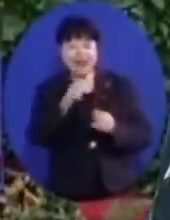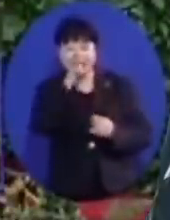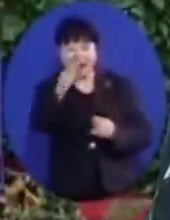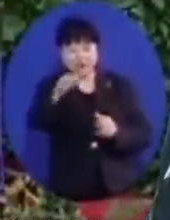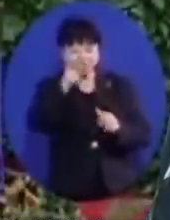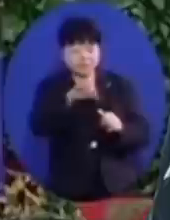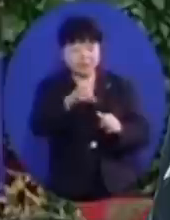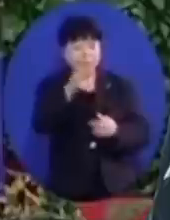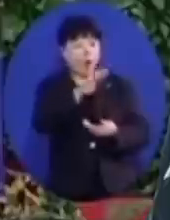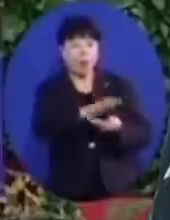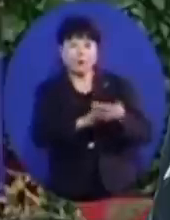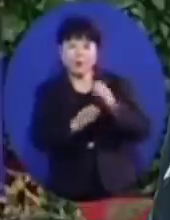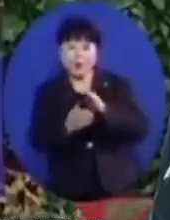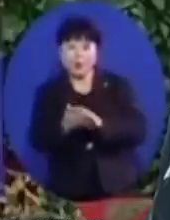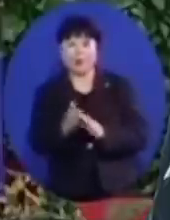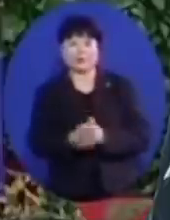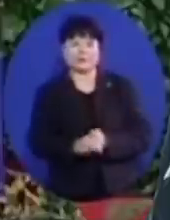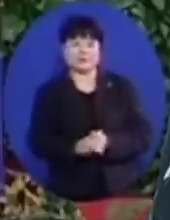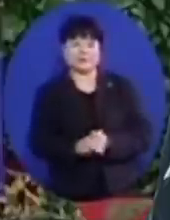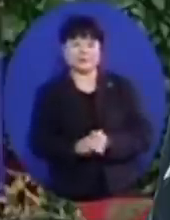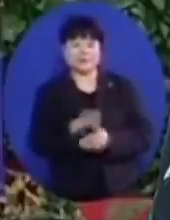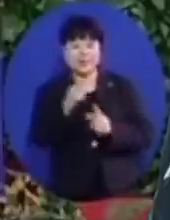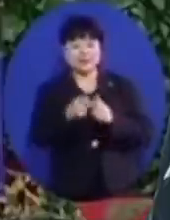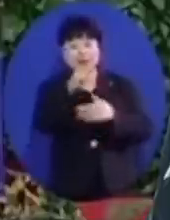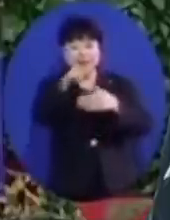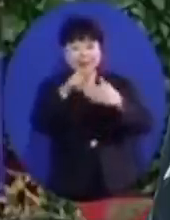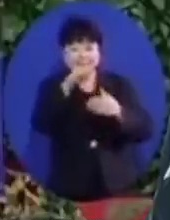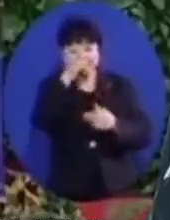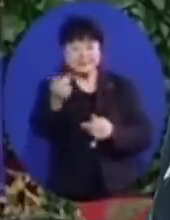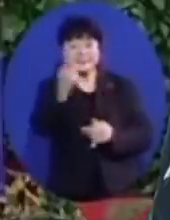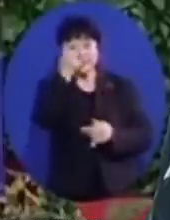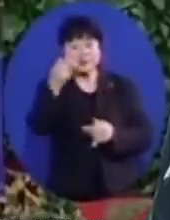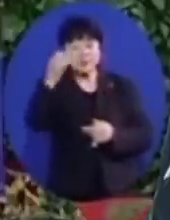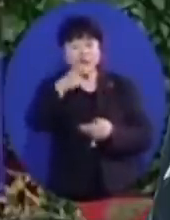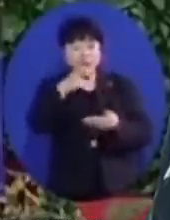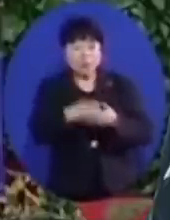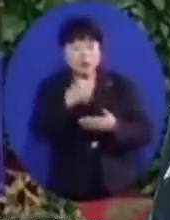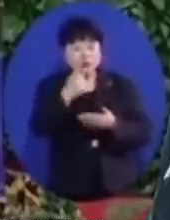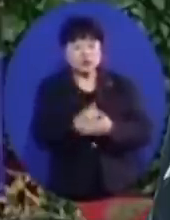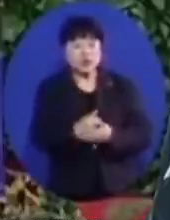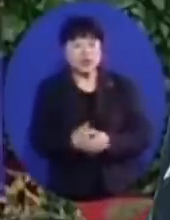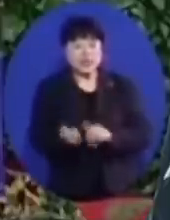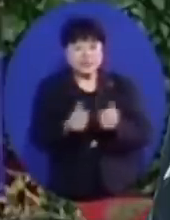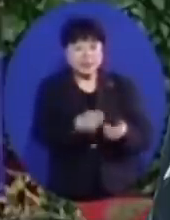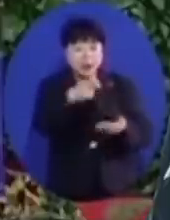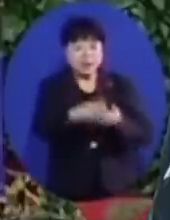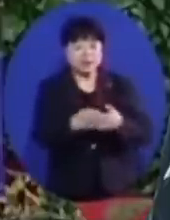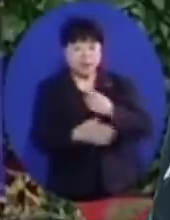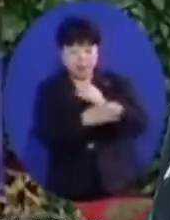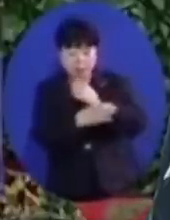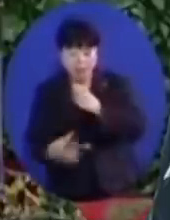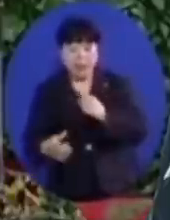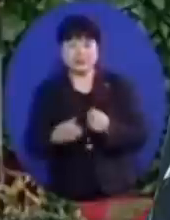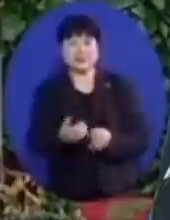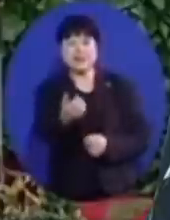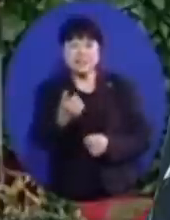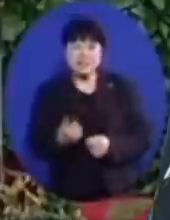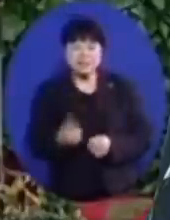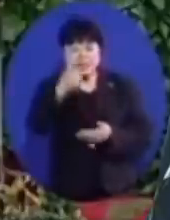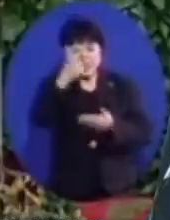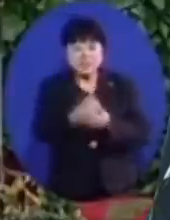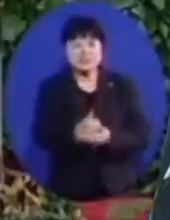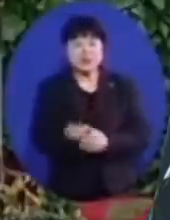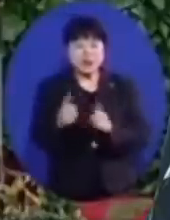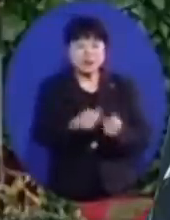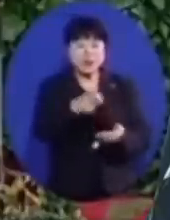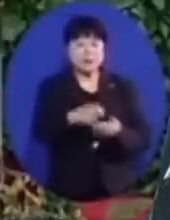결코 정죄함이 없나니 이는 그리스도 예수 안에 있는 생명의 성령의 법이 죄와 사망의 법에서 너를 해방하였으며 우리는 이미 죄와